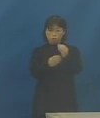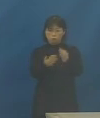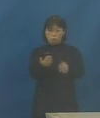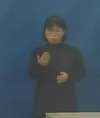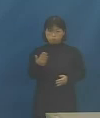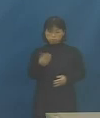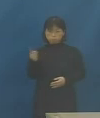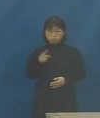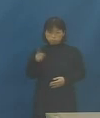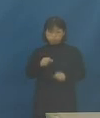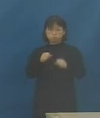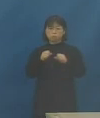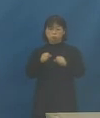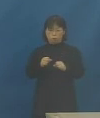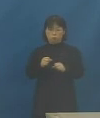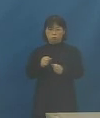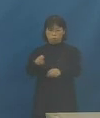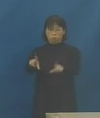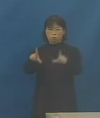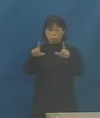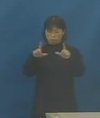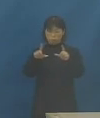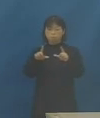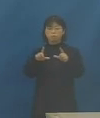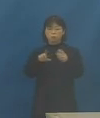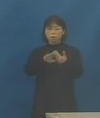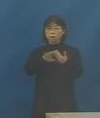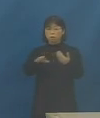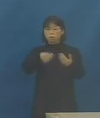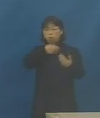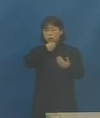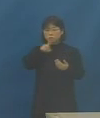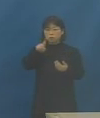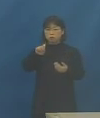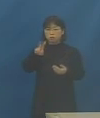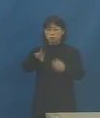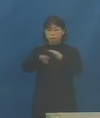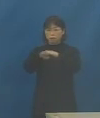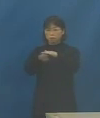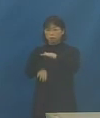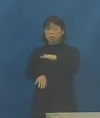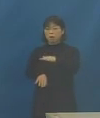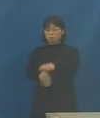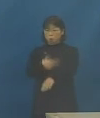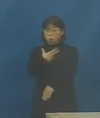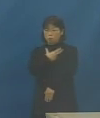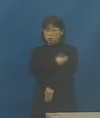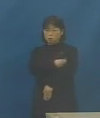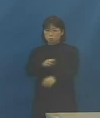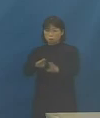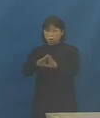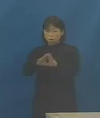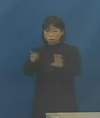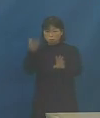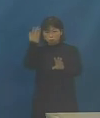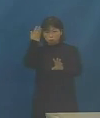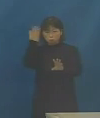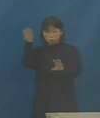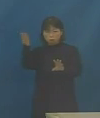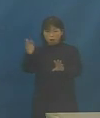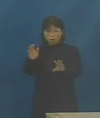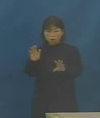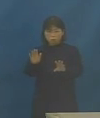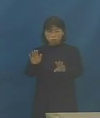ことですけれども今後あのこれ以外にもあの12歳未満のワクチン接種が始まることも母の想定されますが